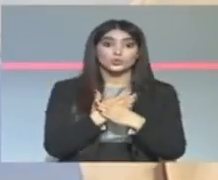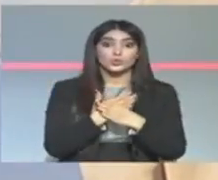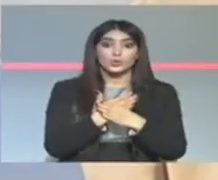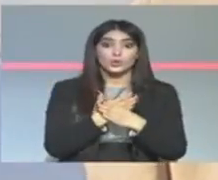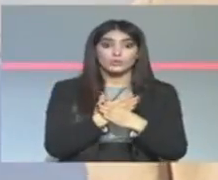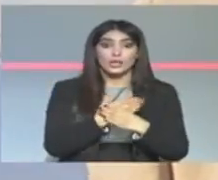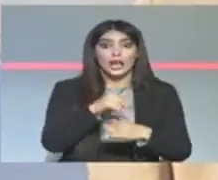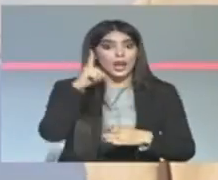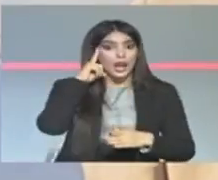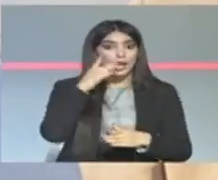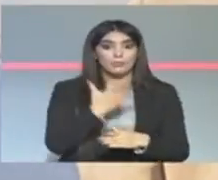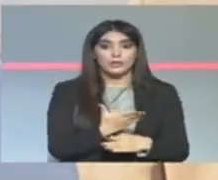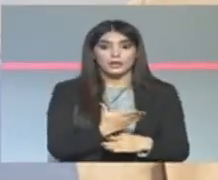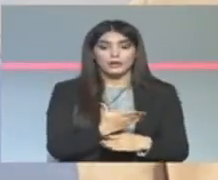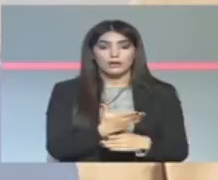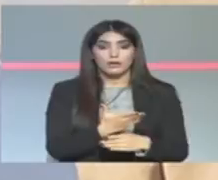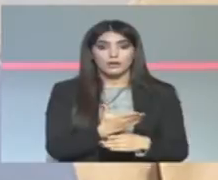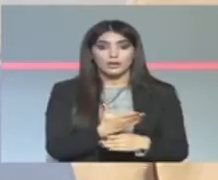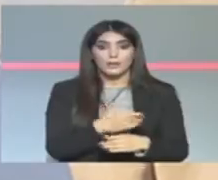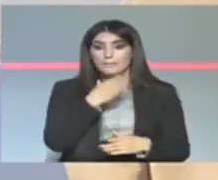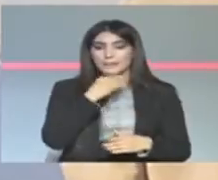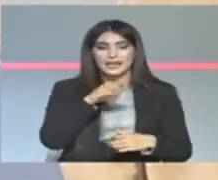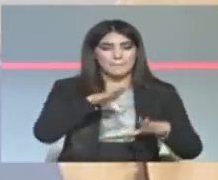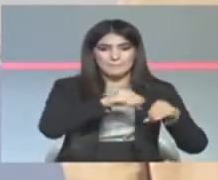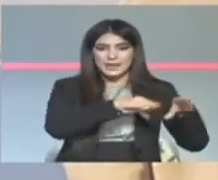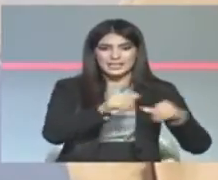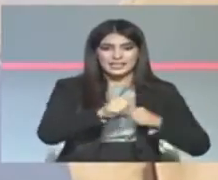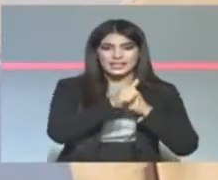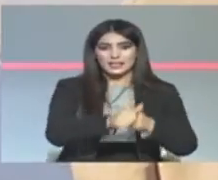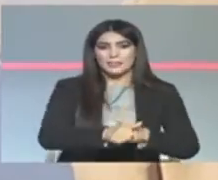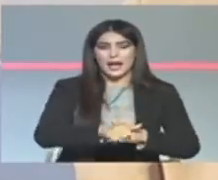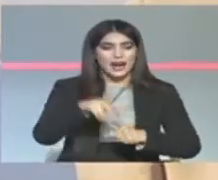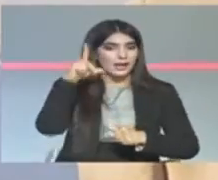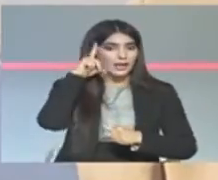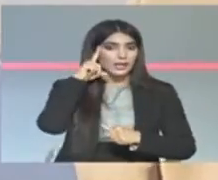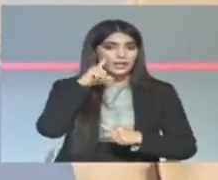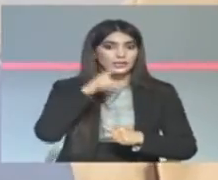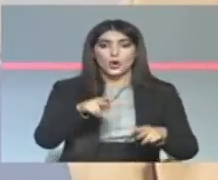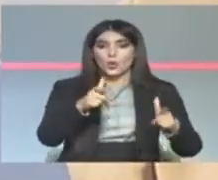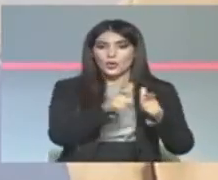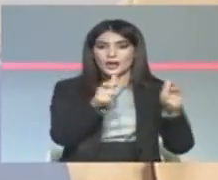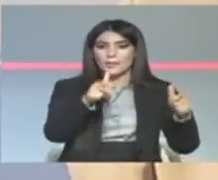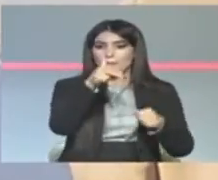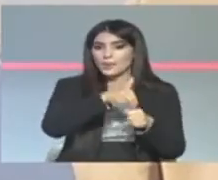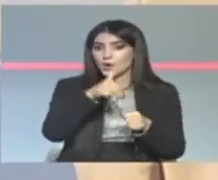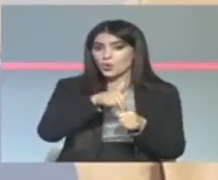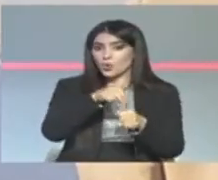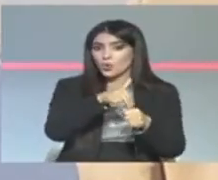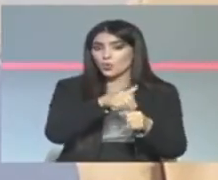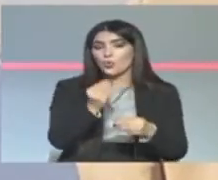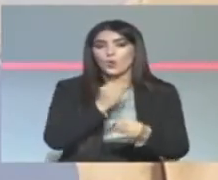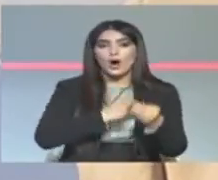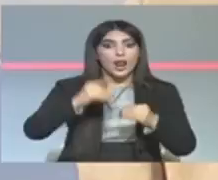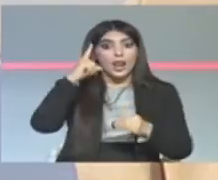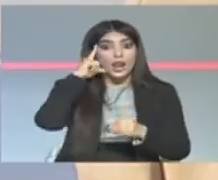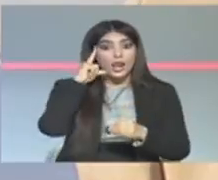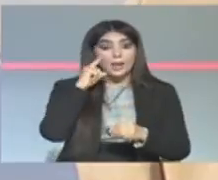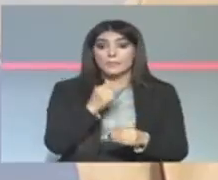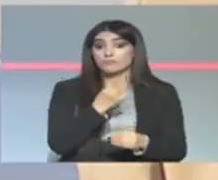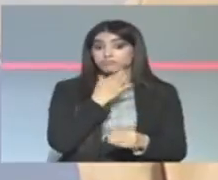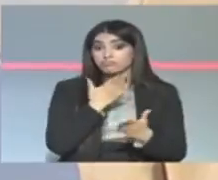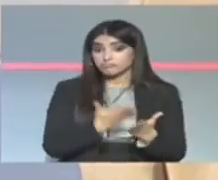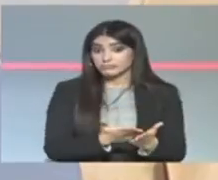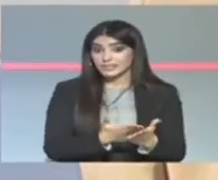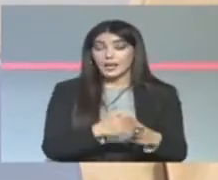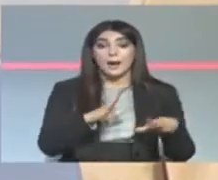الوسطى من اه من مصراته الي سرد الى اجنبيا اه المفتي او ما يسمى ب ليبيا ال المفيده هي فقط